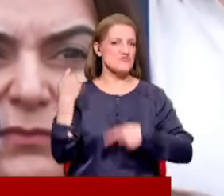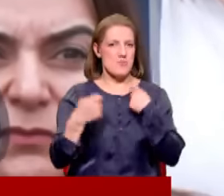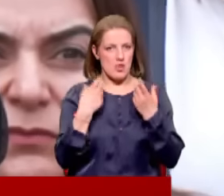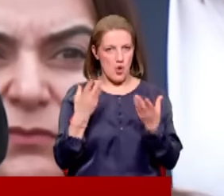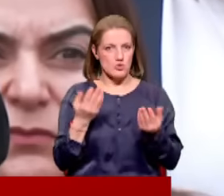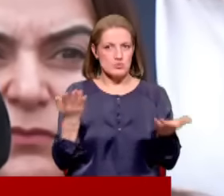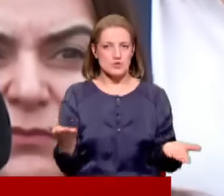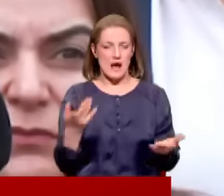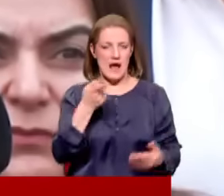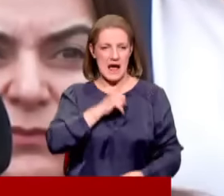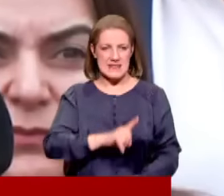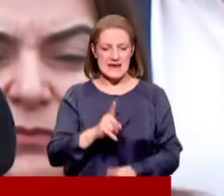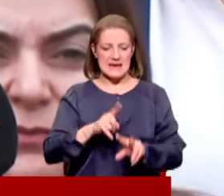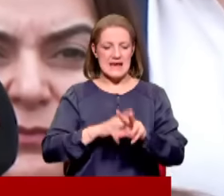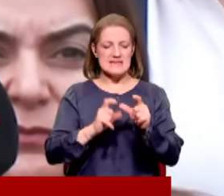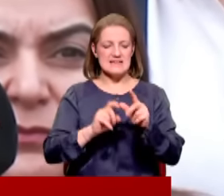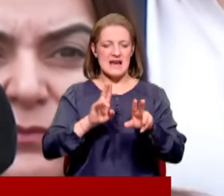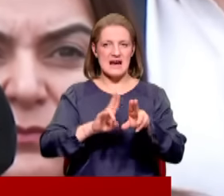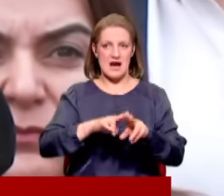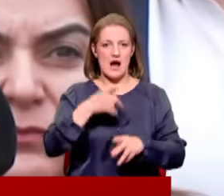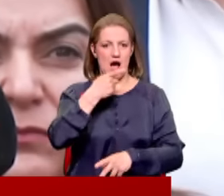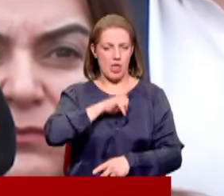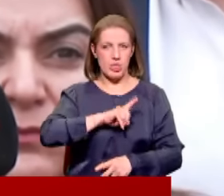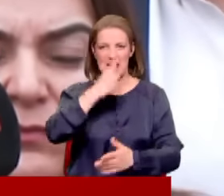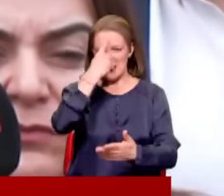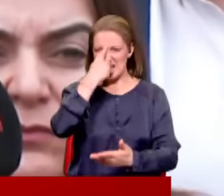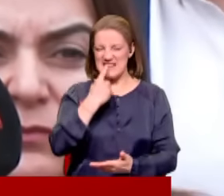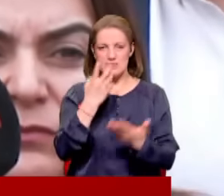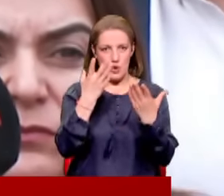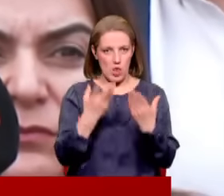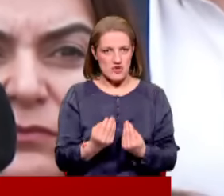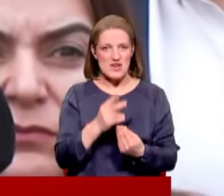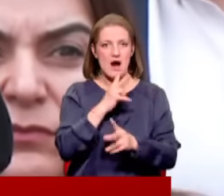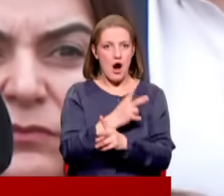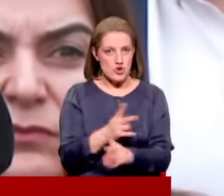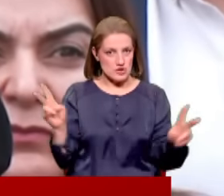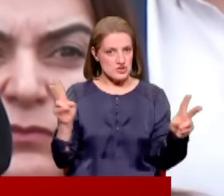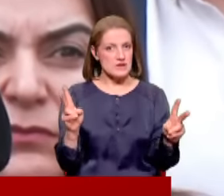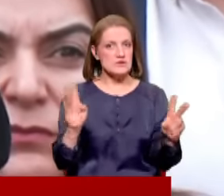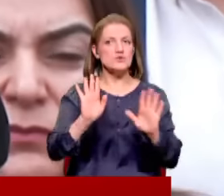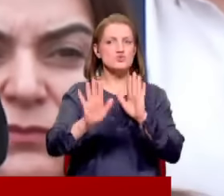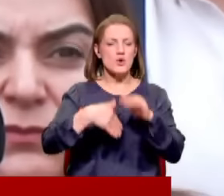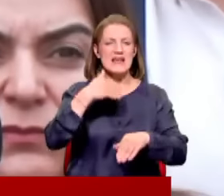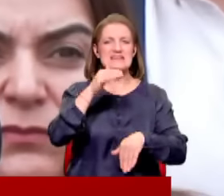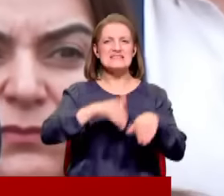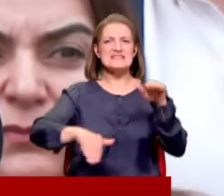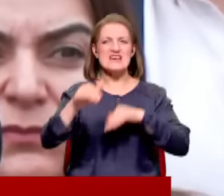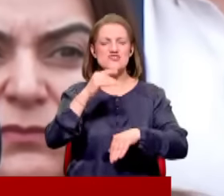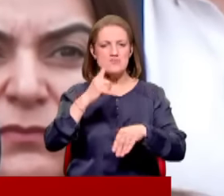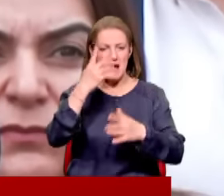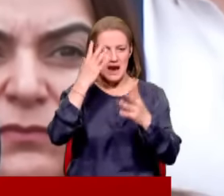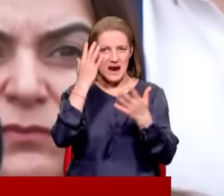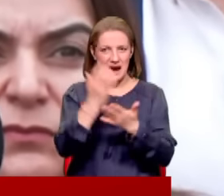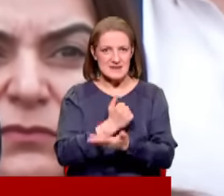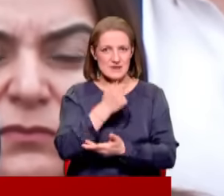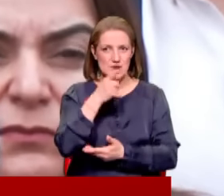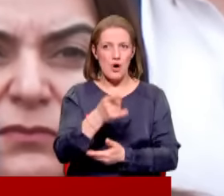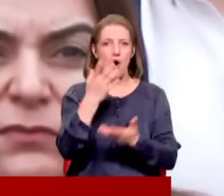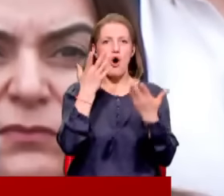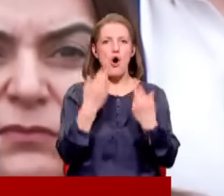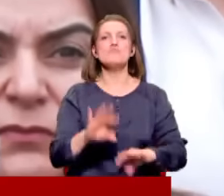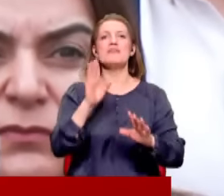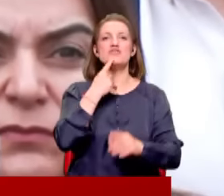olabilir mi? Aday YSK tarafından adaylığı resmileşecek, ilan edeceksin. Seçimi büyük bir farkla kazanacağız.